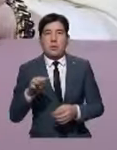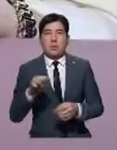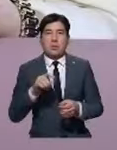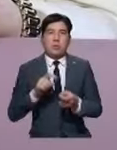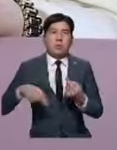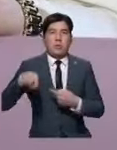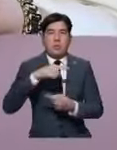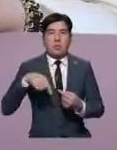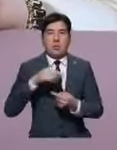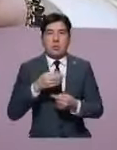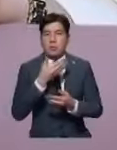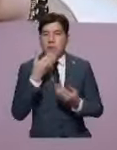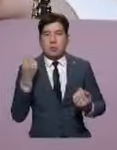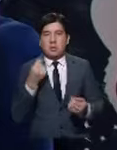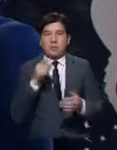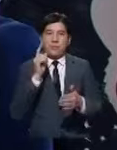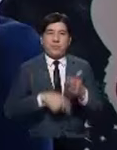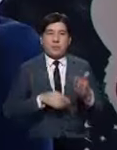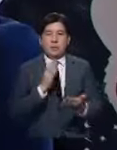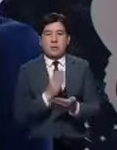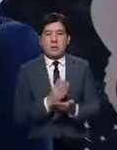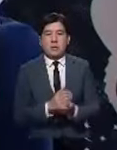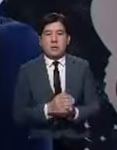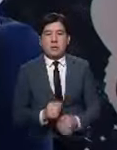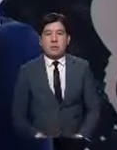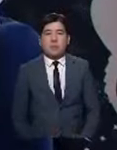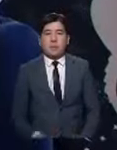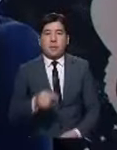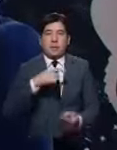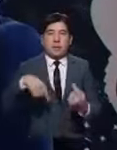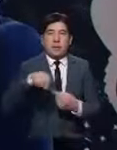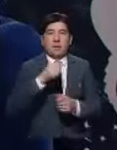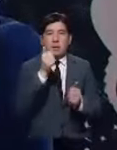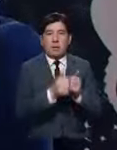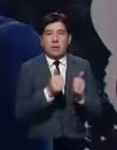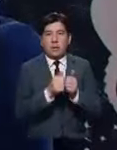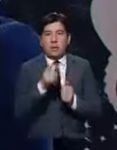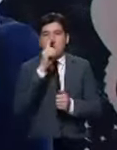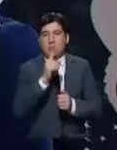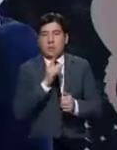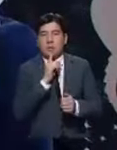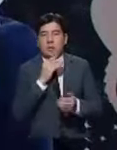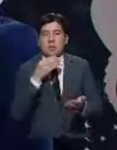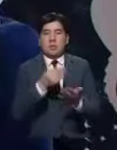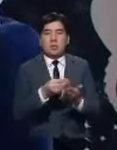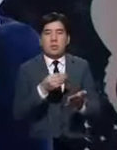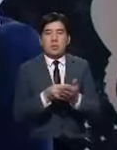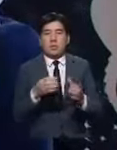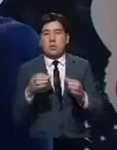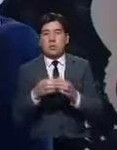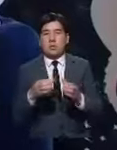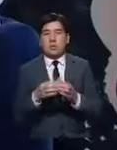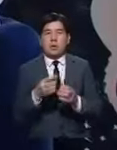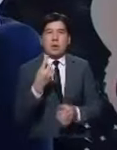бизнесте ешкім қалмайтынына сенімді. Мы оплачиваем каждый месяц. Біз онсыз да караоке топтамаларын 1-2